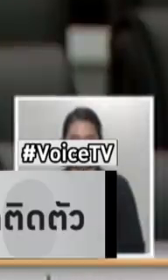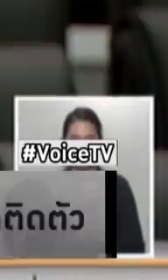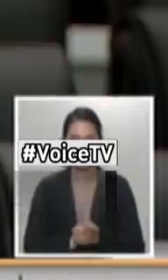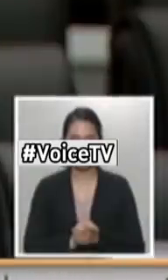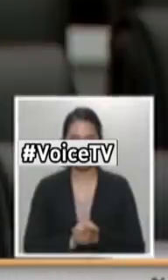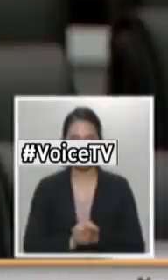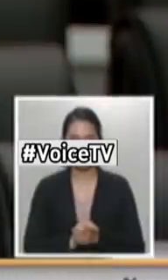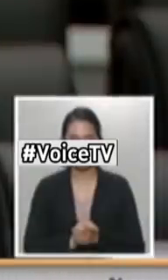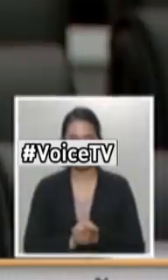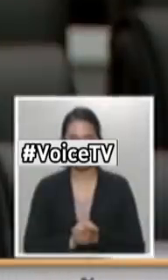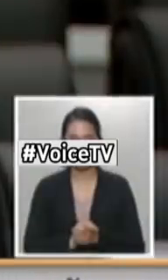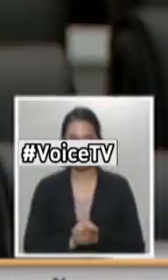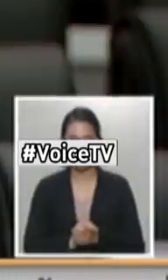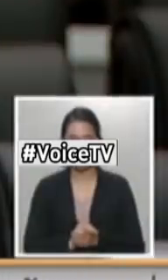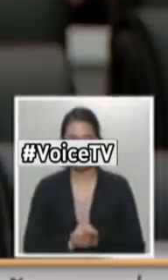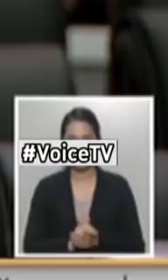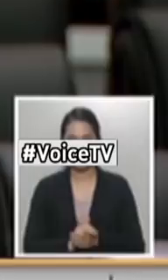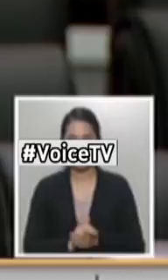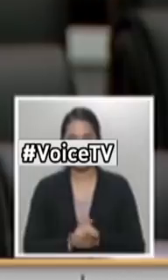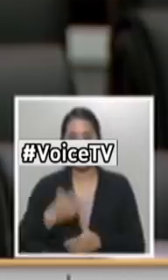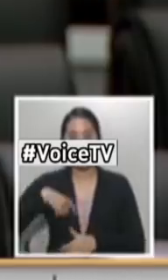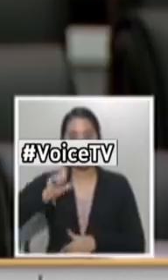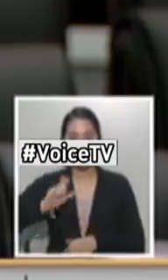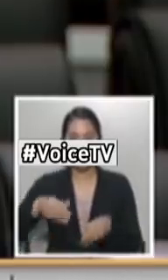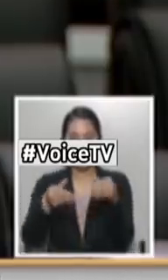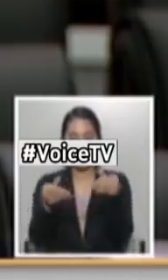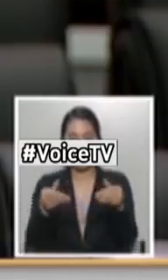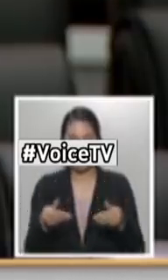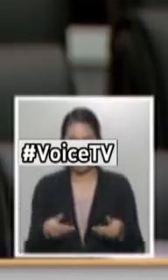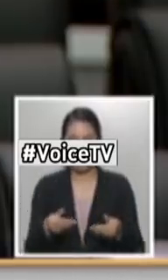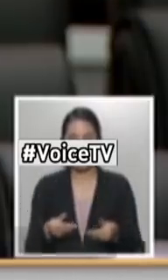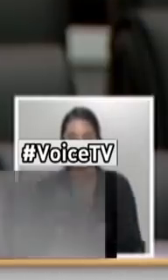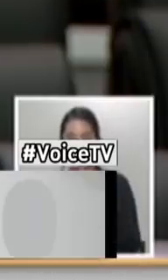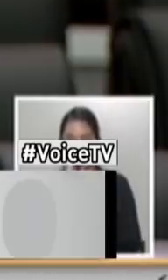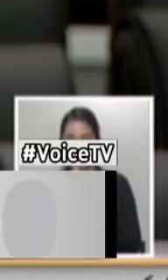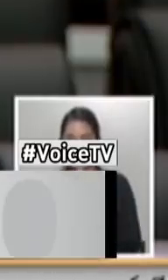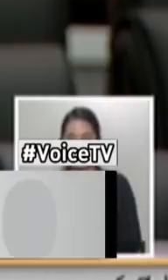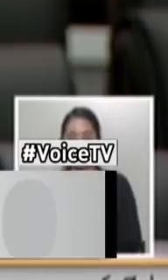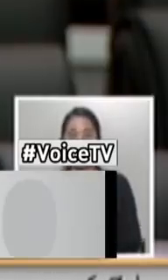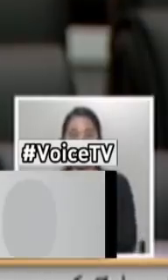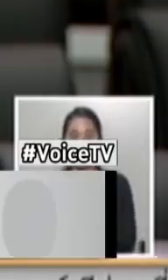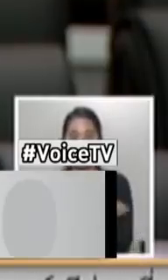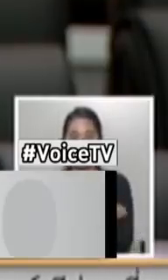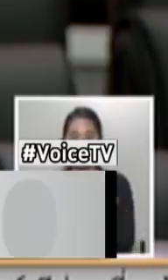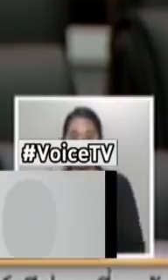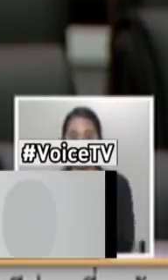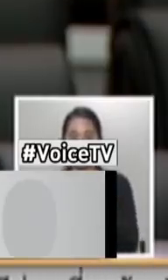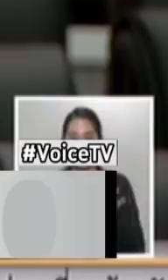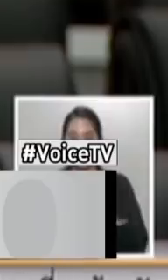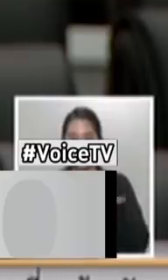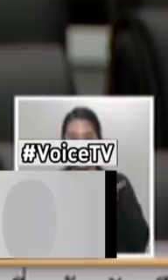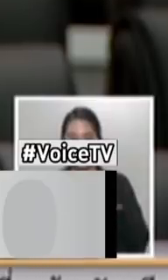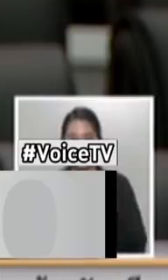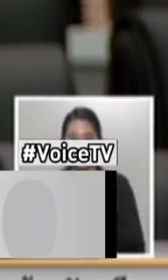ในเอกสารของศาลเนี่ยเปิดเผยว่าก่อนเดินทางมาออสเตรเลียใน